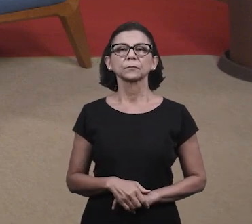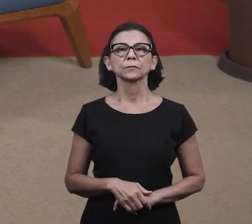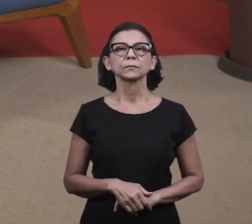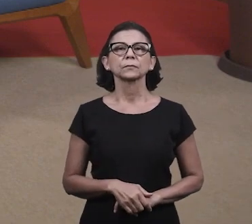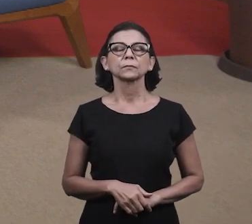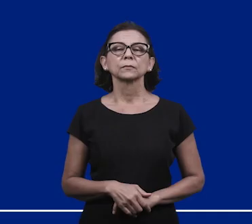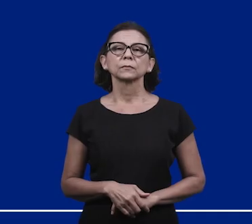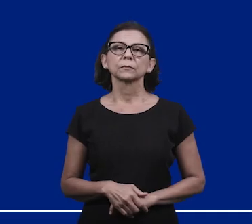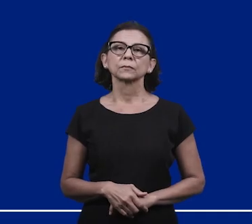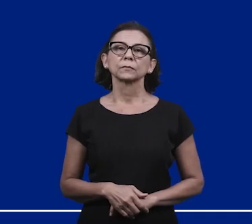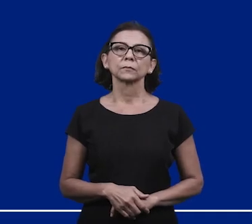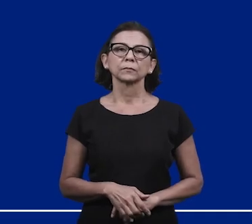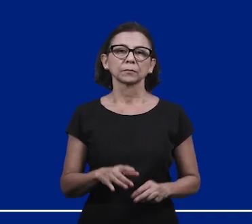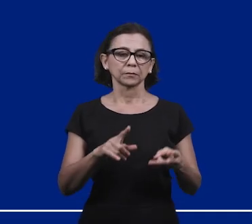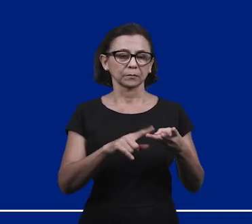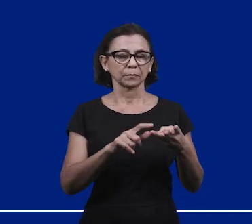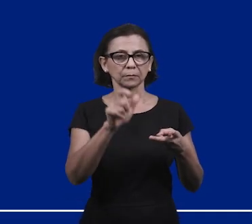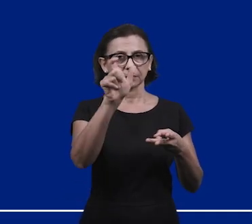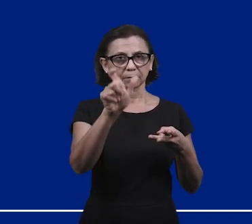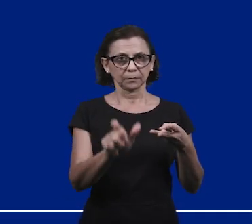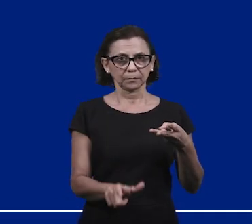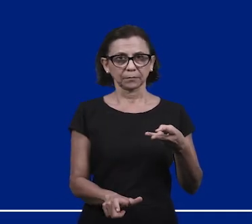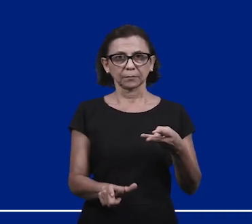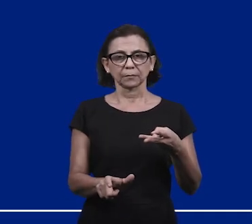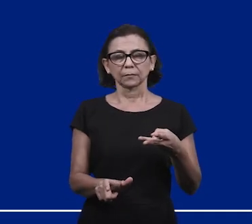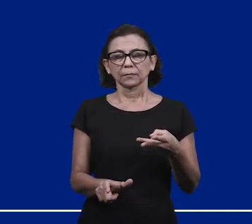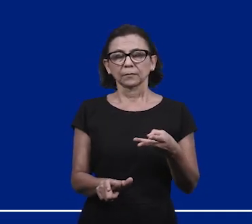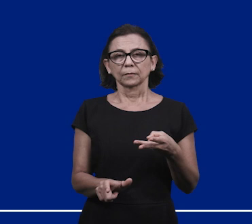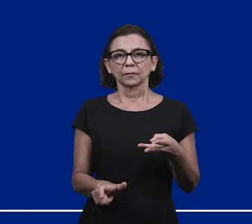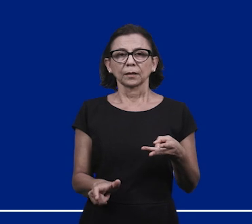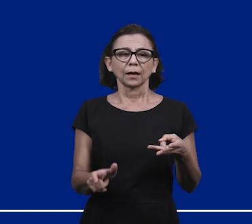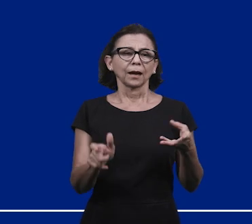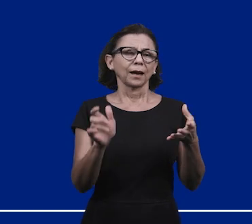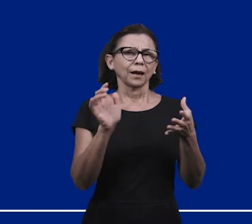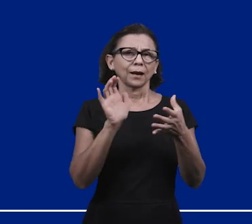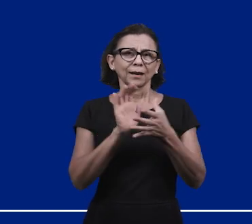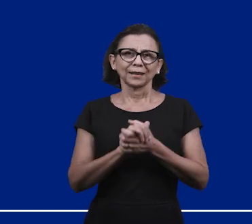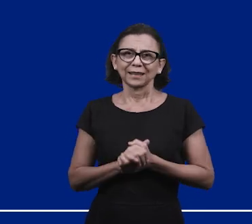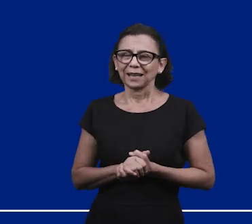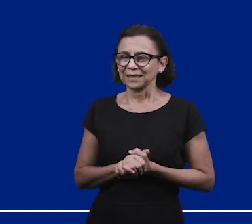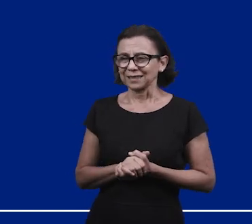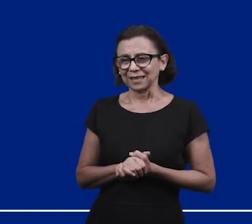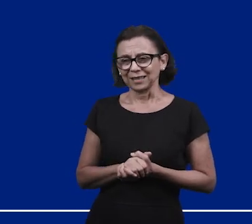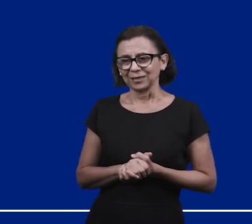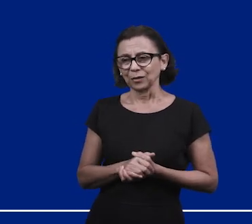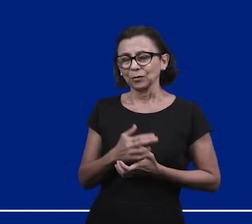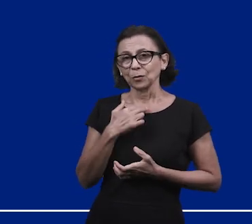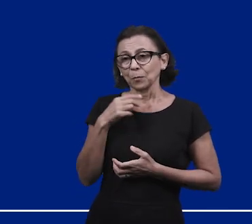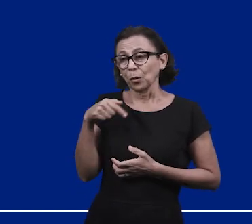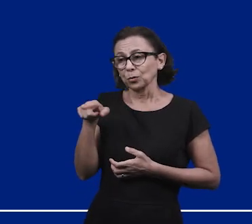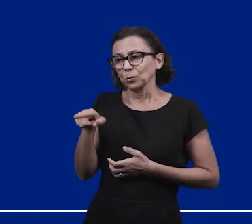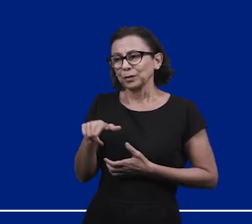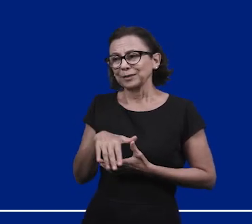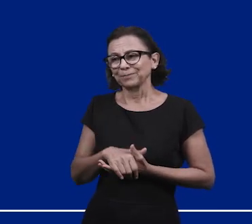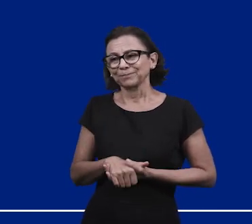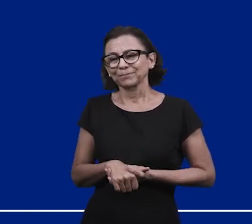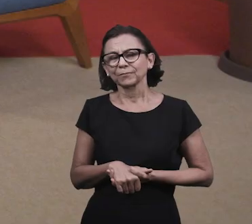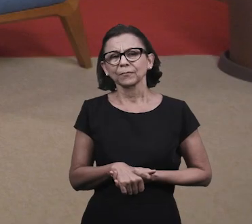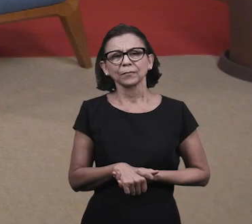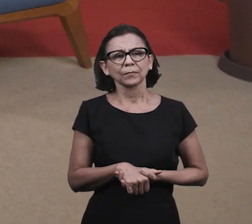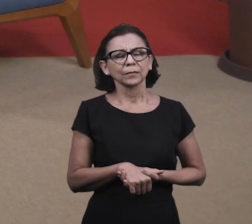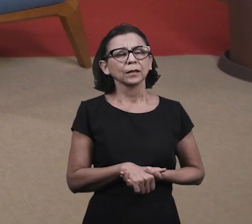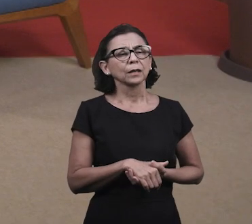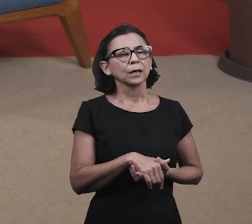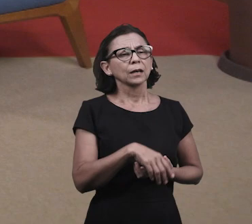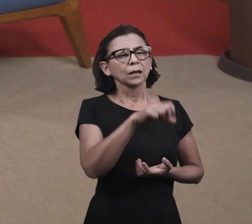verset 20, qui dit, et un autre, une troisième personne me dit, je me suis marié, donc je ne peux pas venir. Ce jour, notre temps est court.